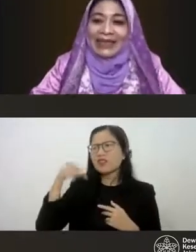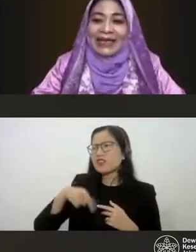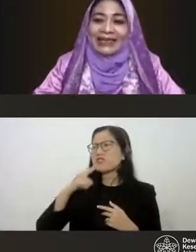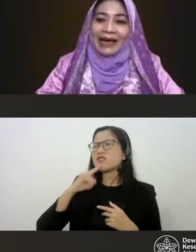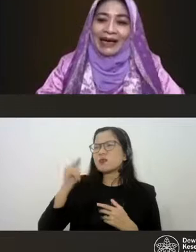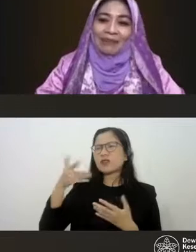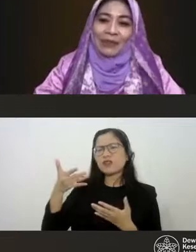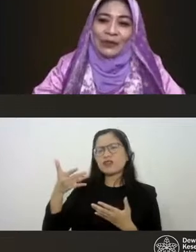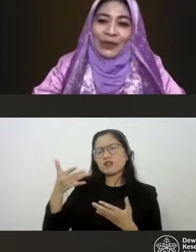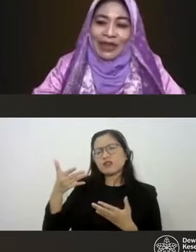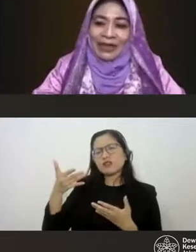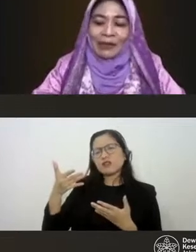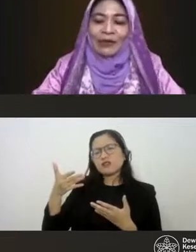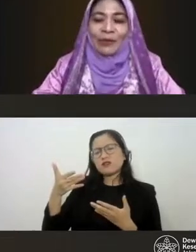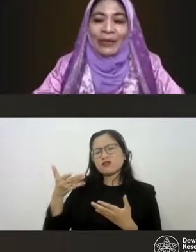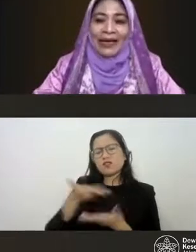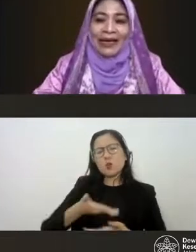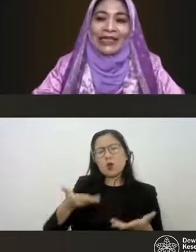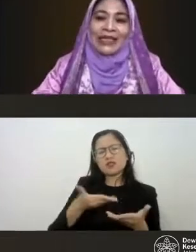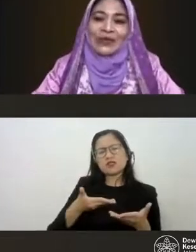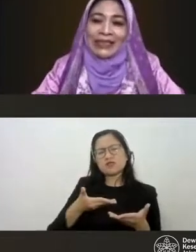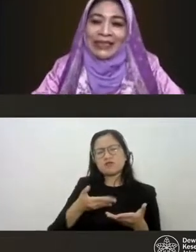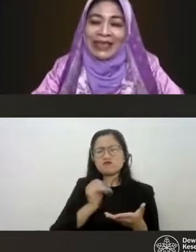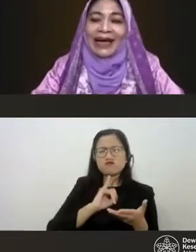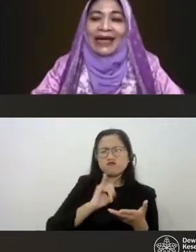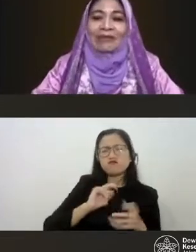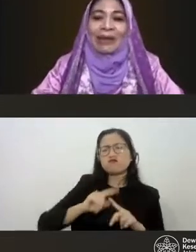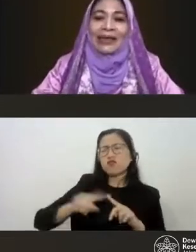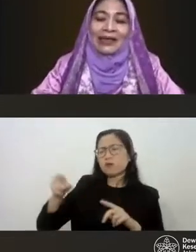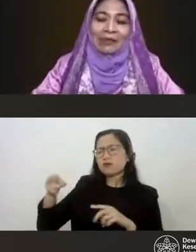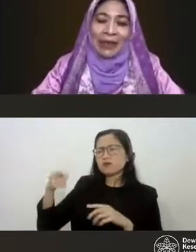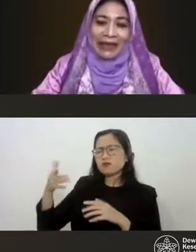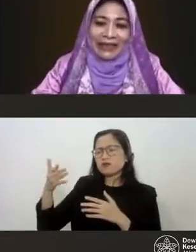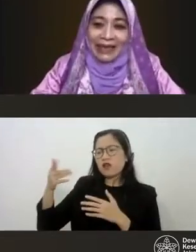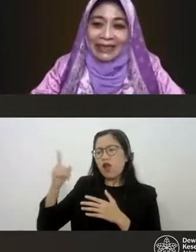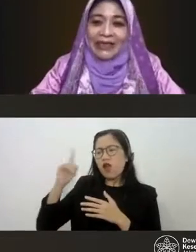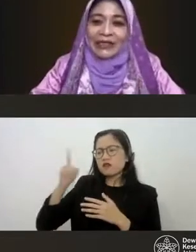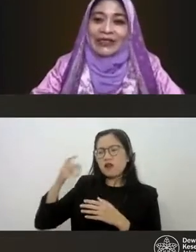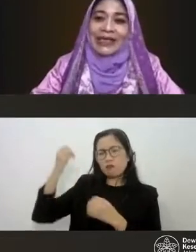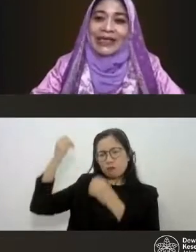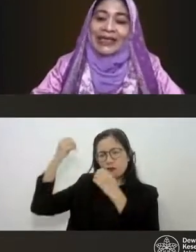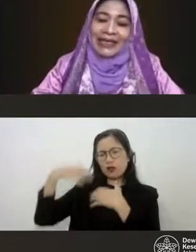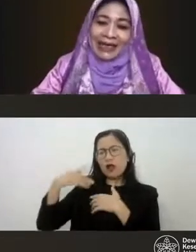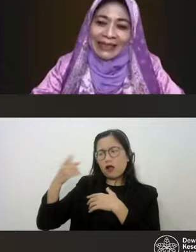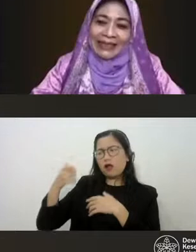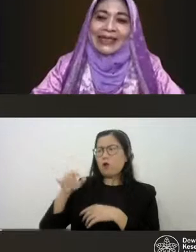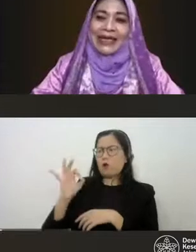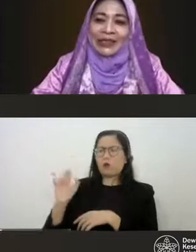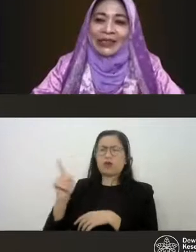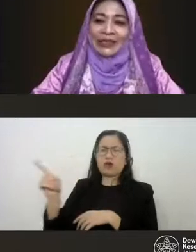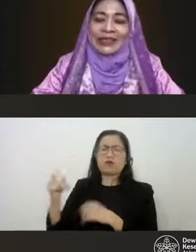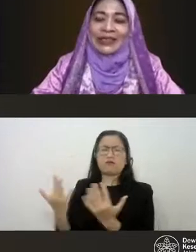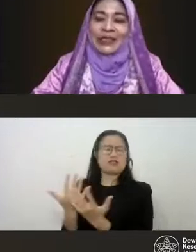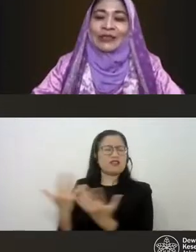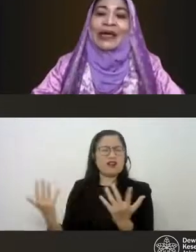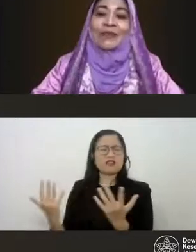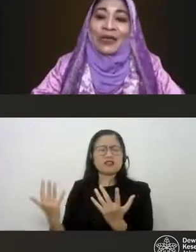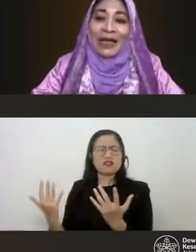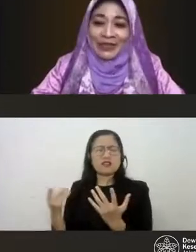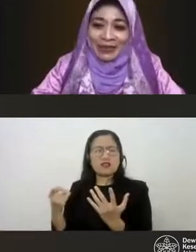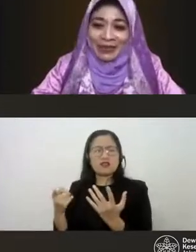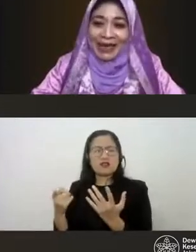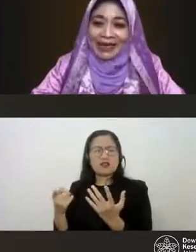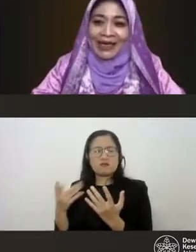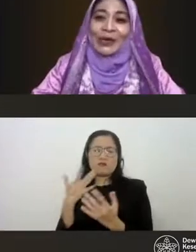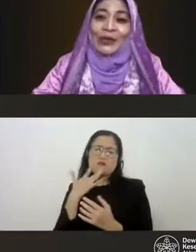blessing disguise ya, karena penduduk masyarakat kita sudah cinta agama, mereka sangat religius, kita jadikan saja religiositas itu sebagai